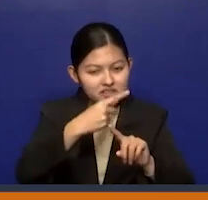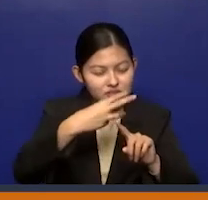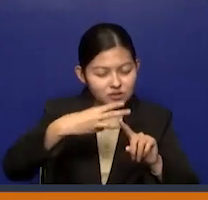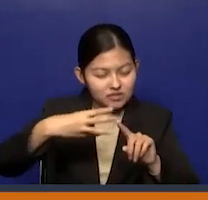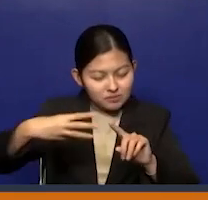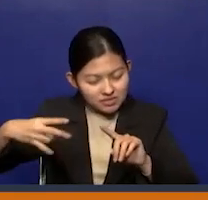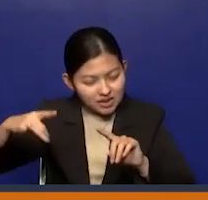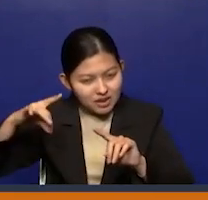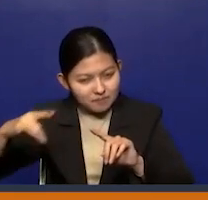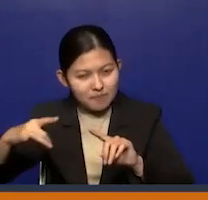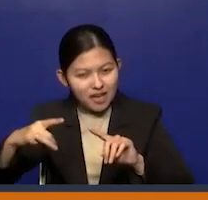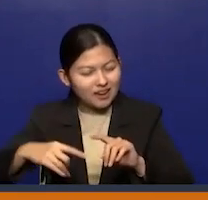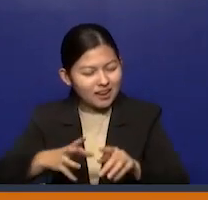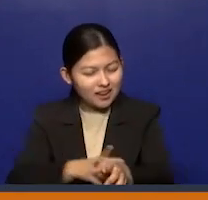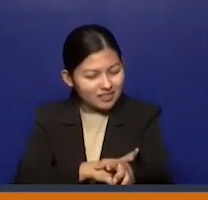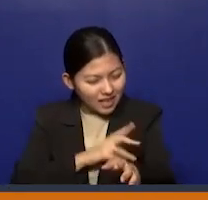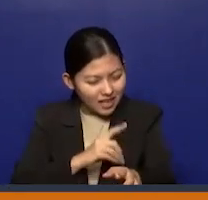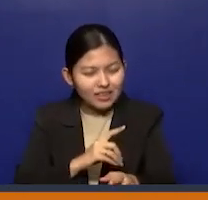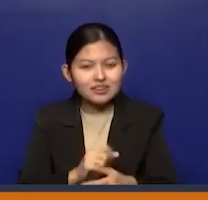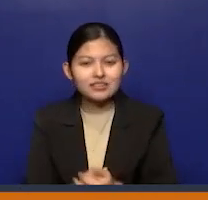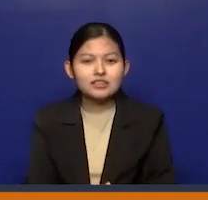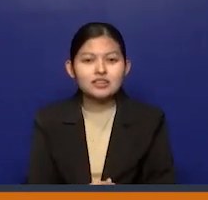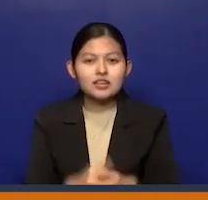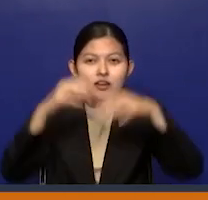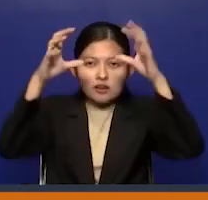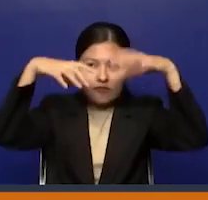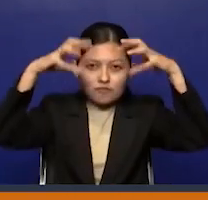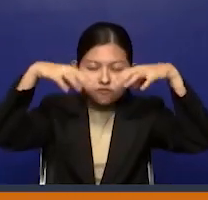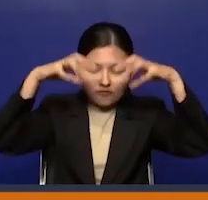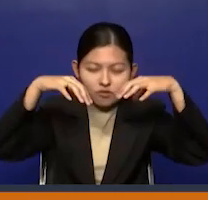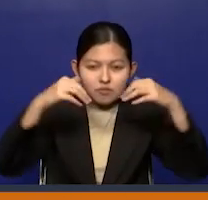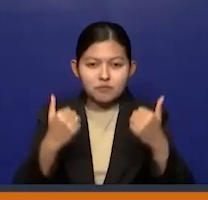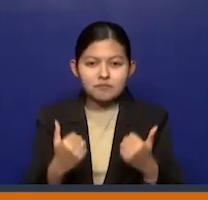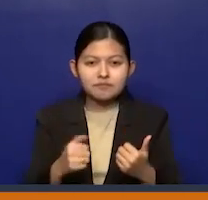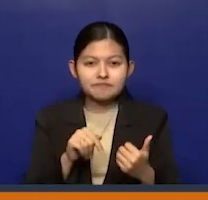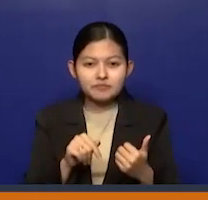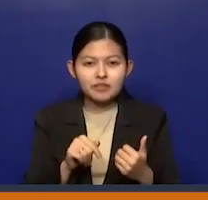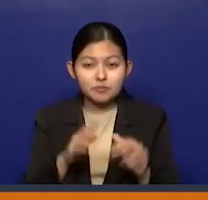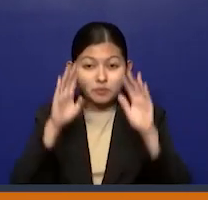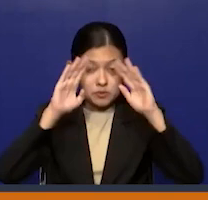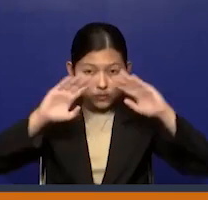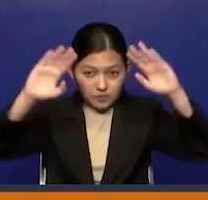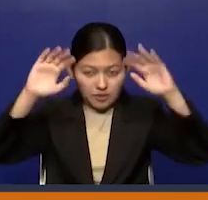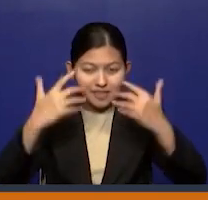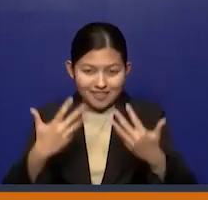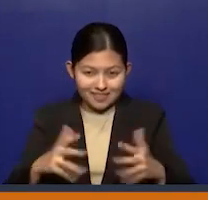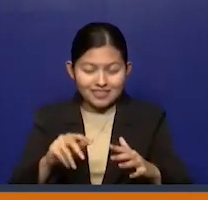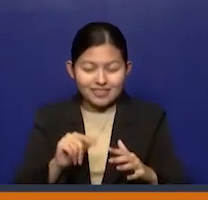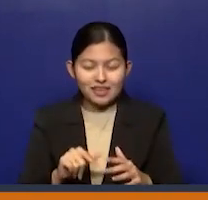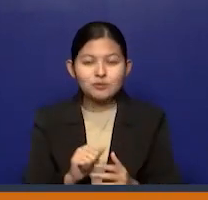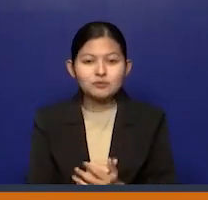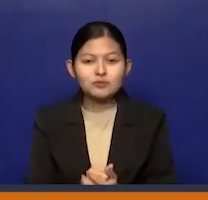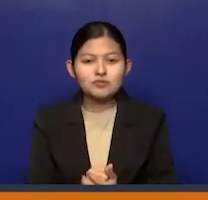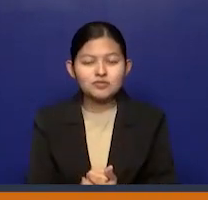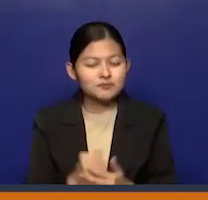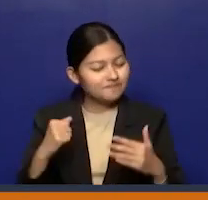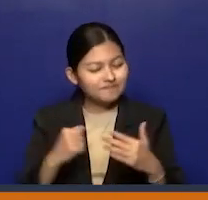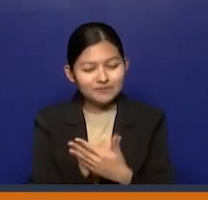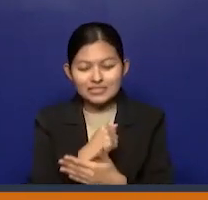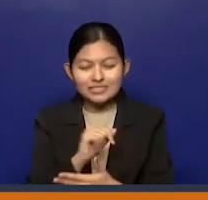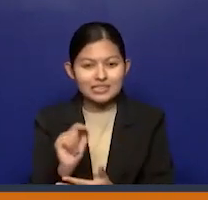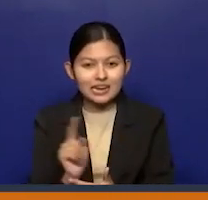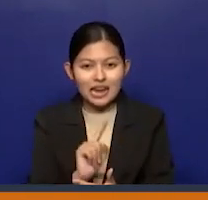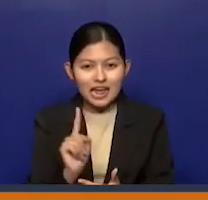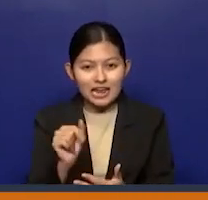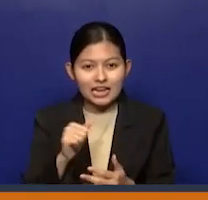ไอ้การเจอกับอาบน้ำฝนแบบนี้เนี่ยเรามีประสบการณ์นะครับค่อนข้างมากแต่น่าเสียดายสิ่งที่